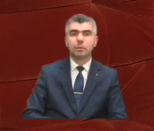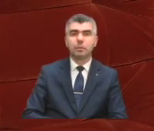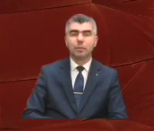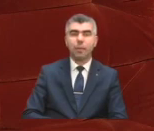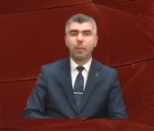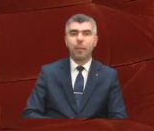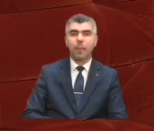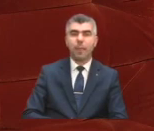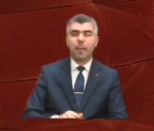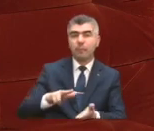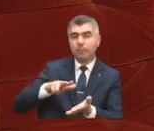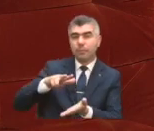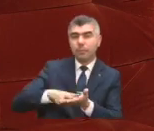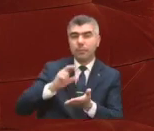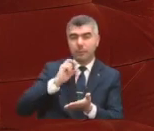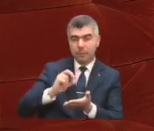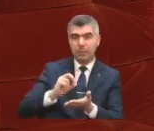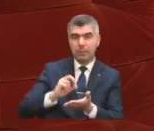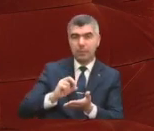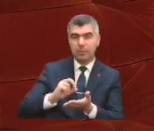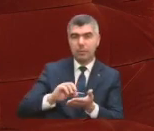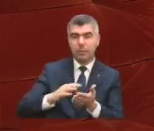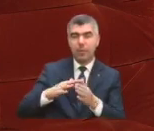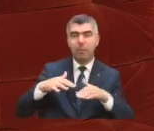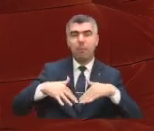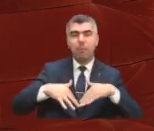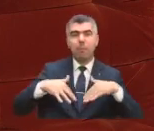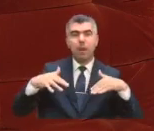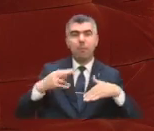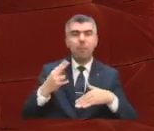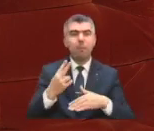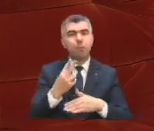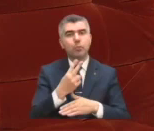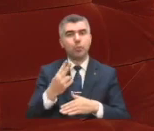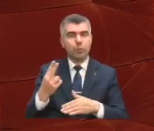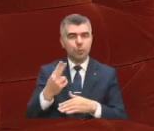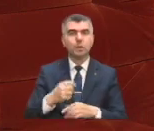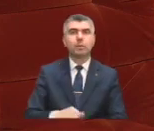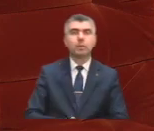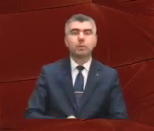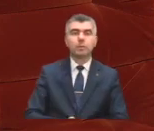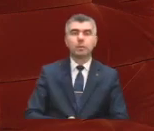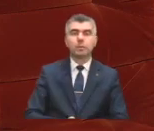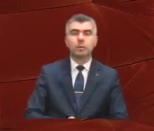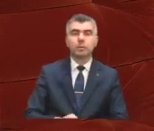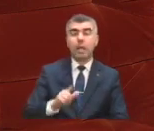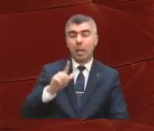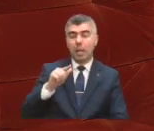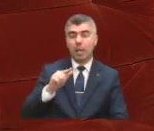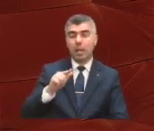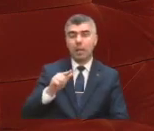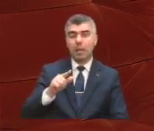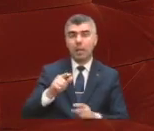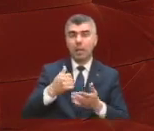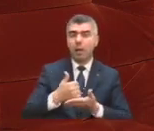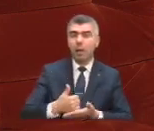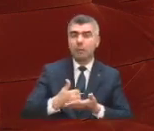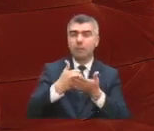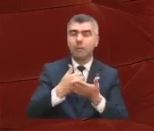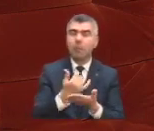اللي تم المصادقه عليه من البرلمان بغرفتيه، فكاين تحفيزات